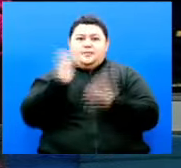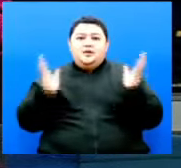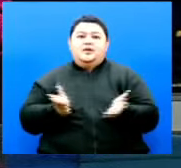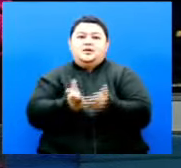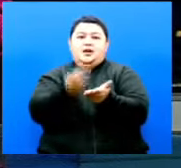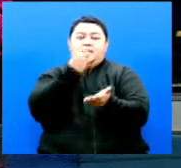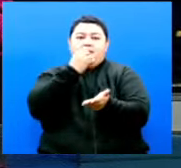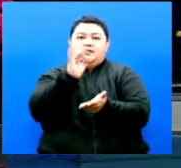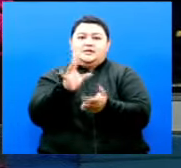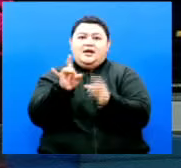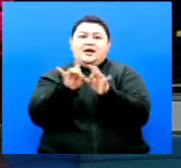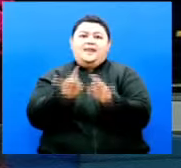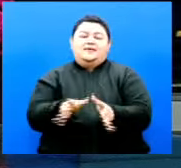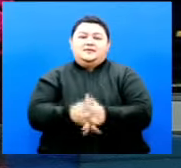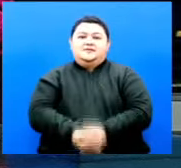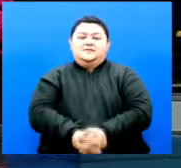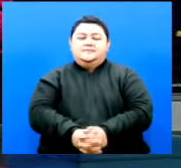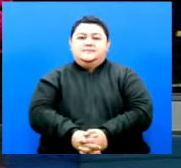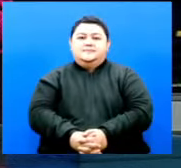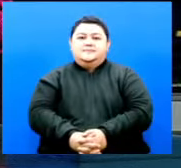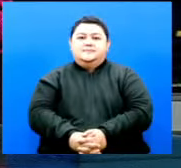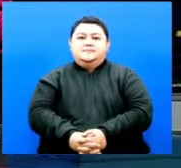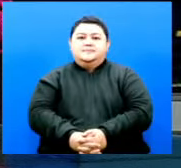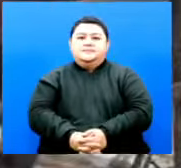bagi masyarakat di Purwakarta.